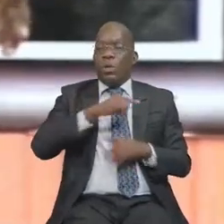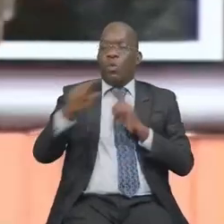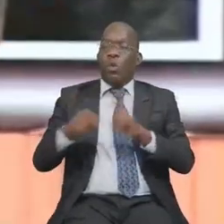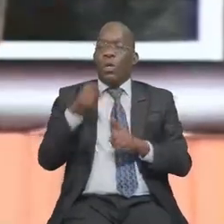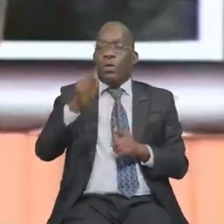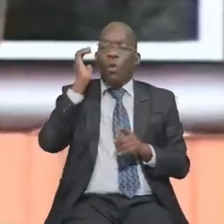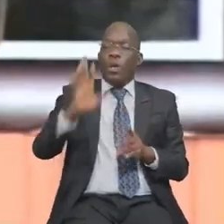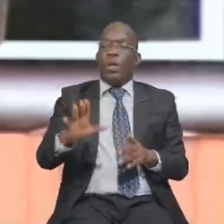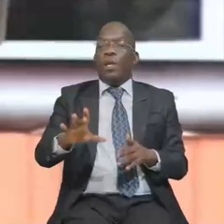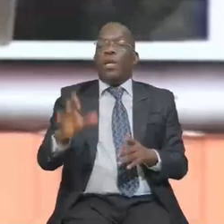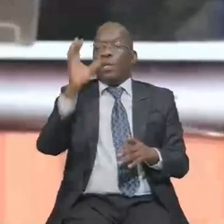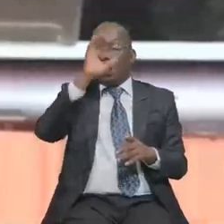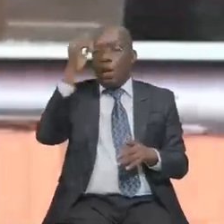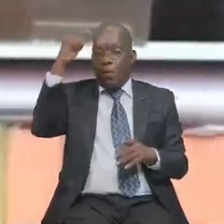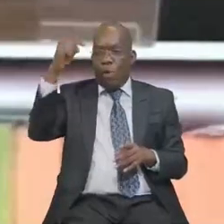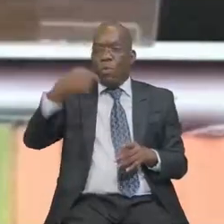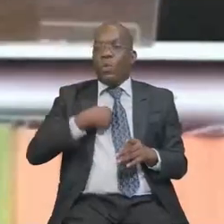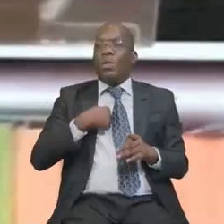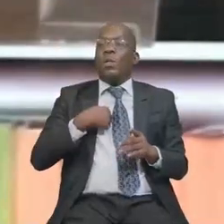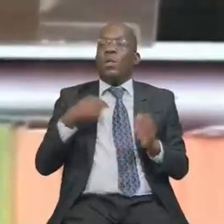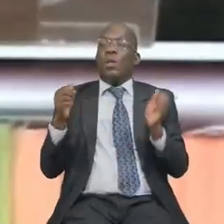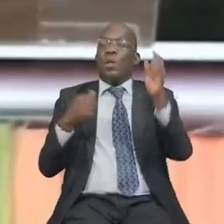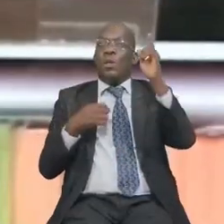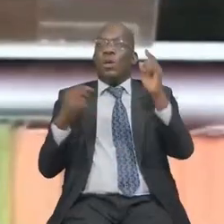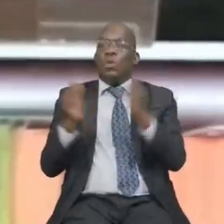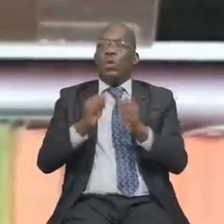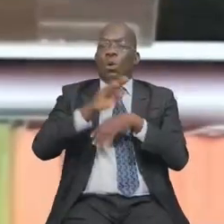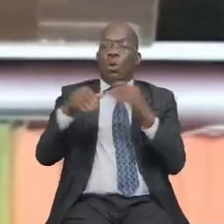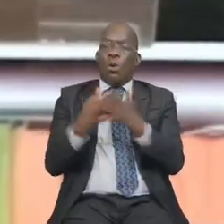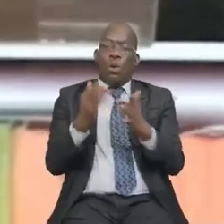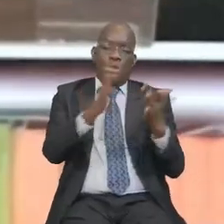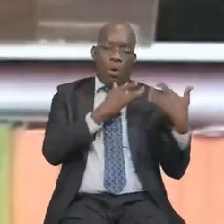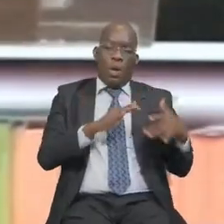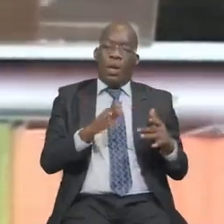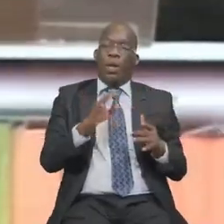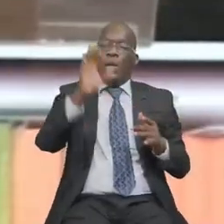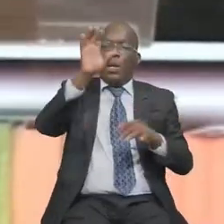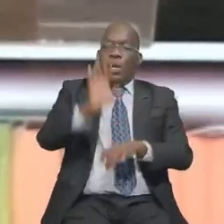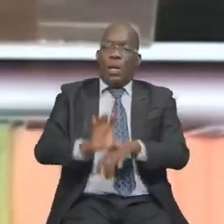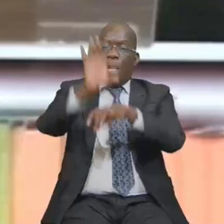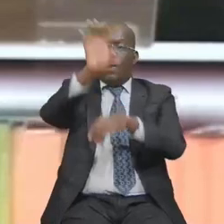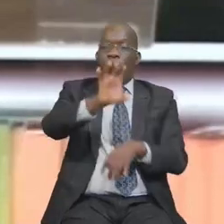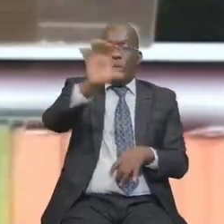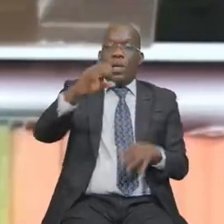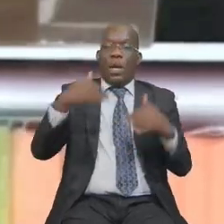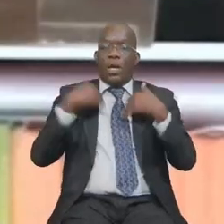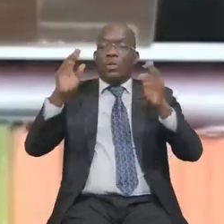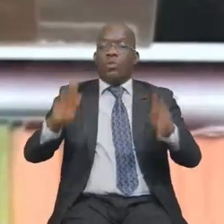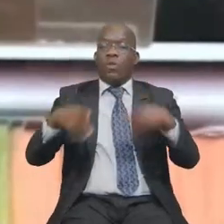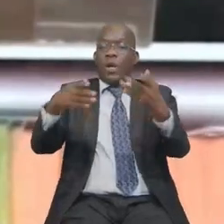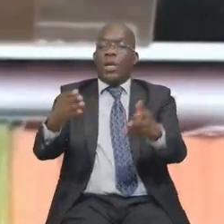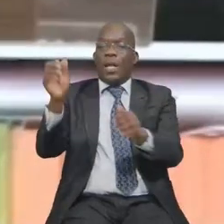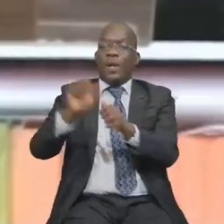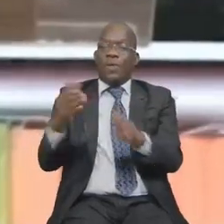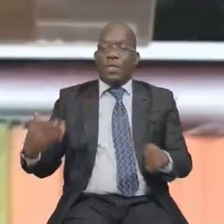cœur. Le calvaire a pourvu tout ce dont nous avons besoin. Le calvaire